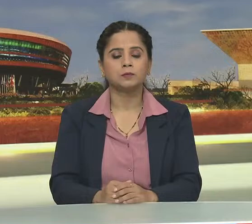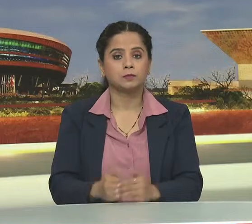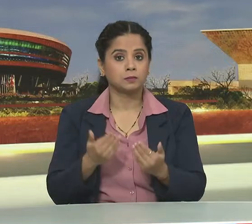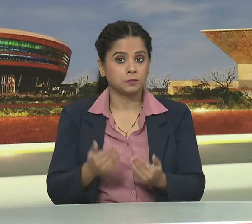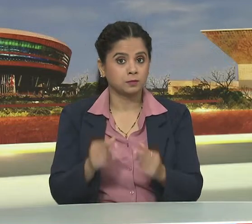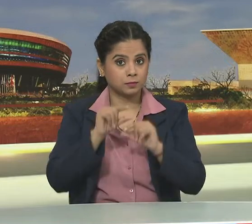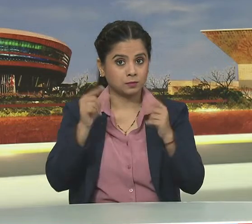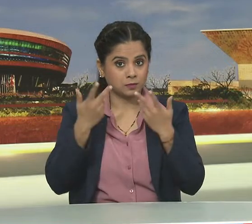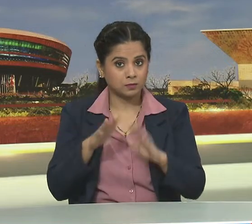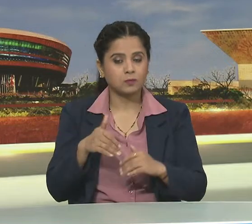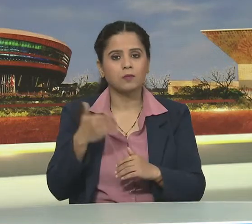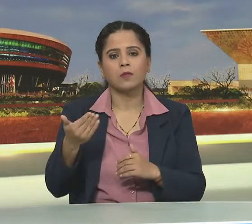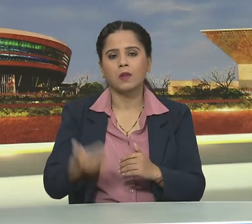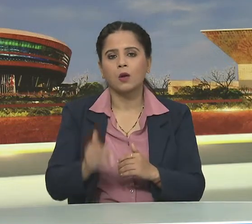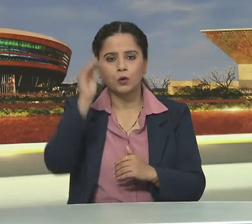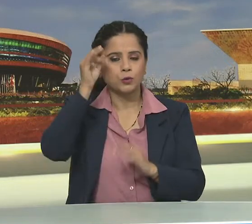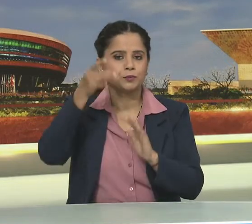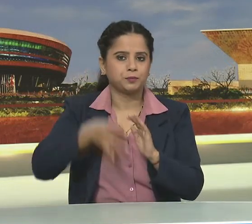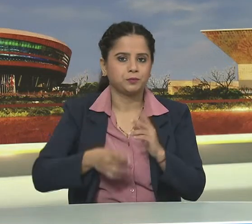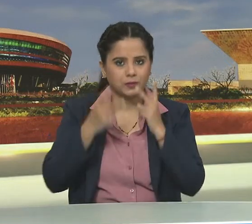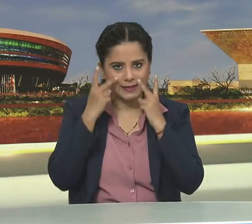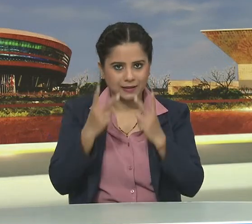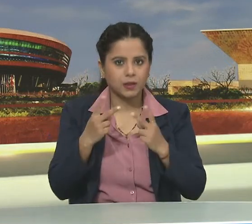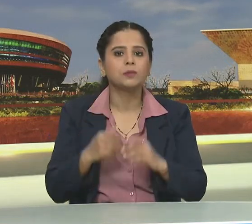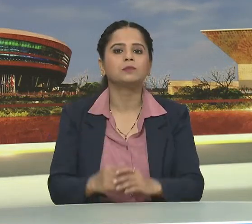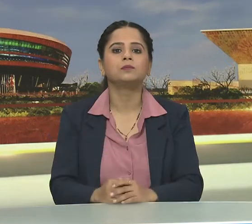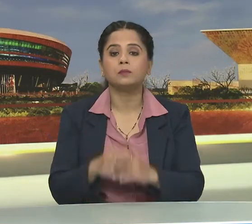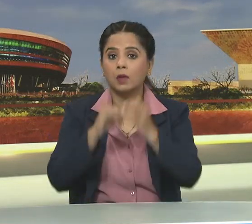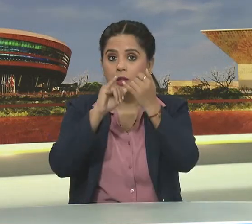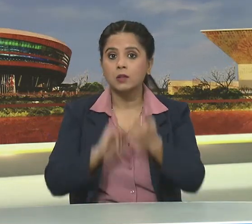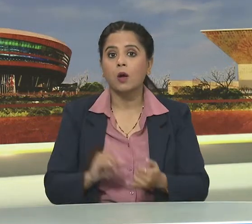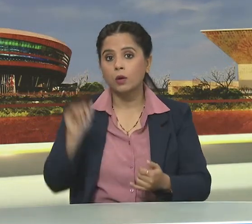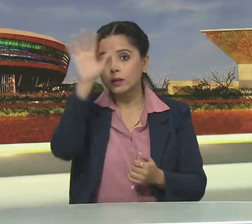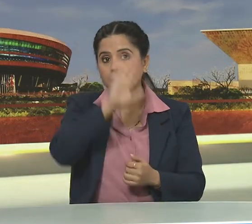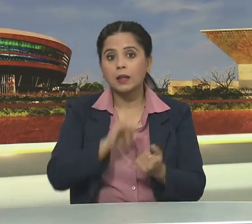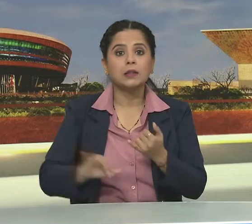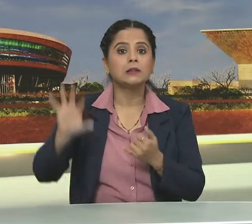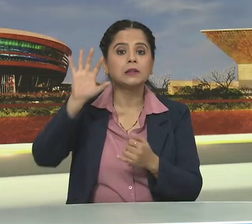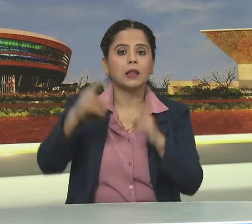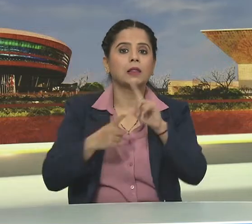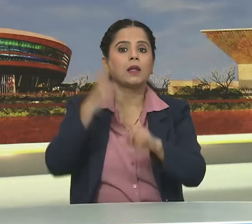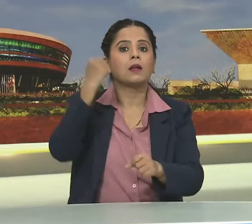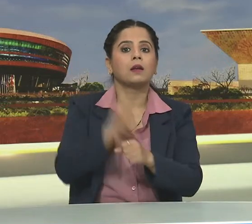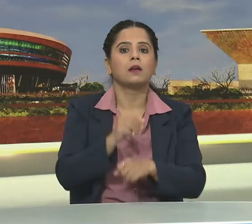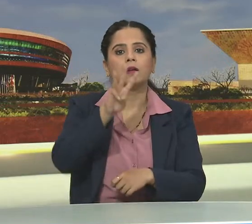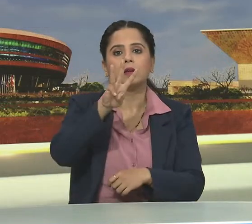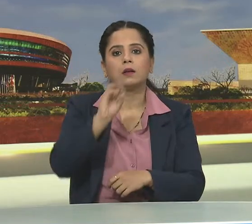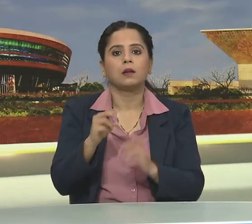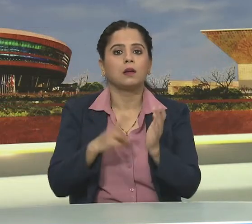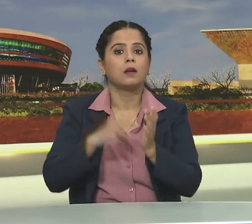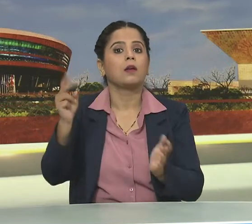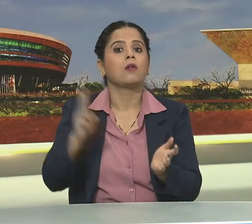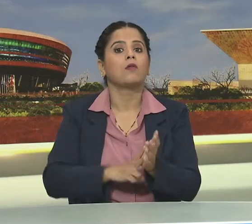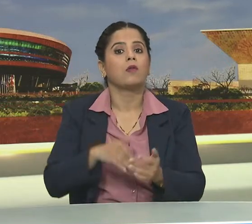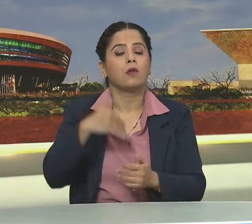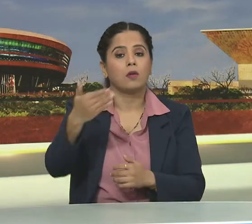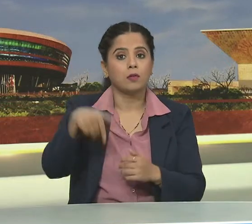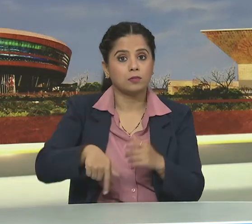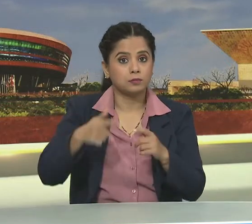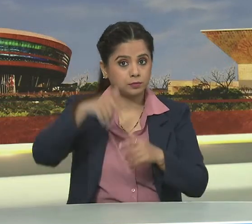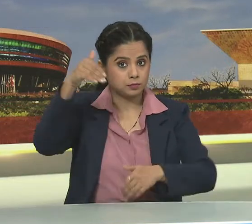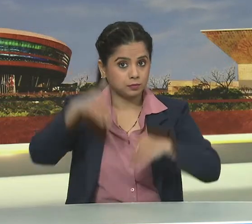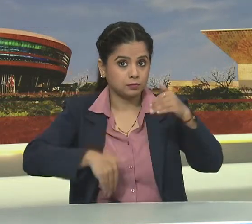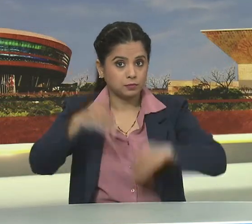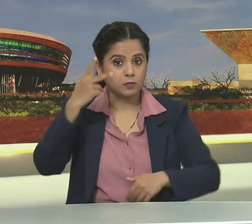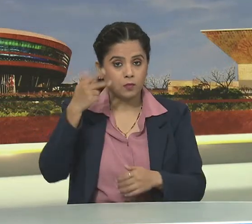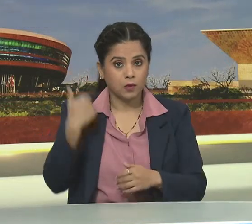और हेडलाइंस के बाद चलिए अब खबरों में विस्तार से बात करेंगे। दक्षिण भारतीय राज्य तेलंगाना में 30 नवंबर को होने वाले विधानसभा